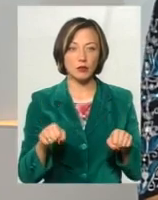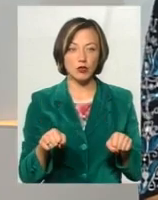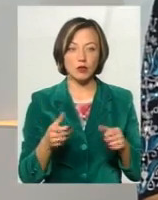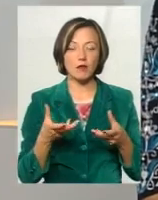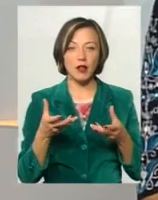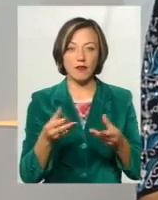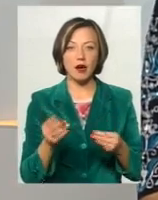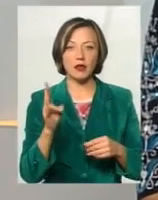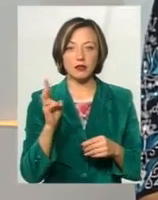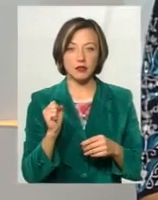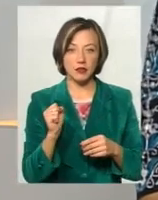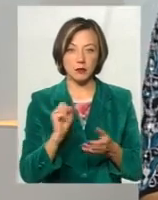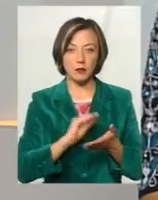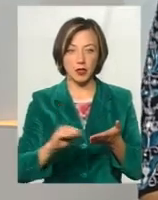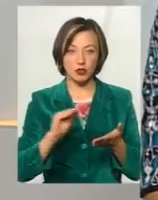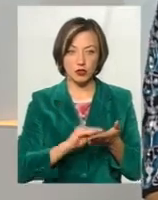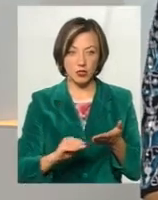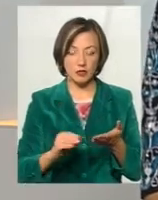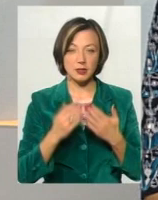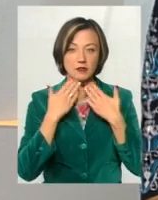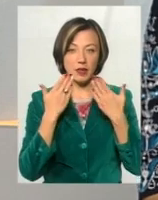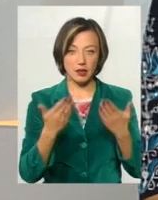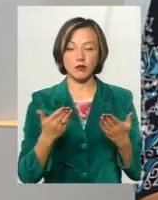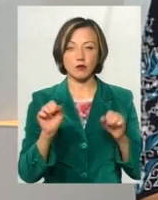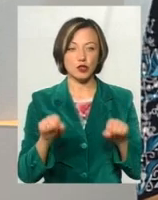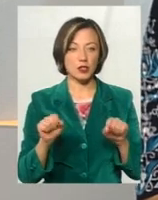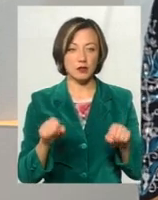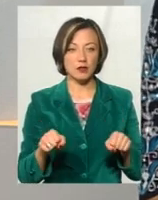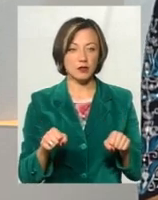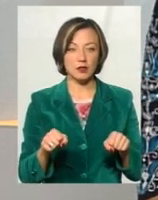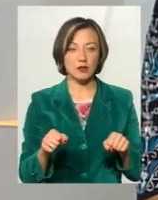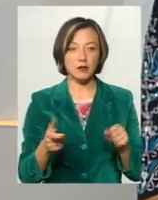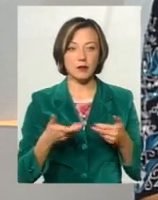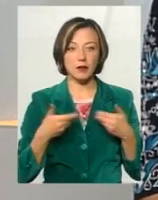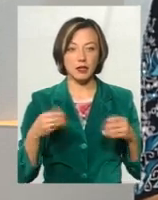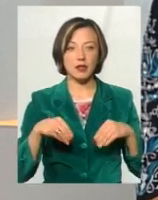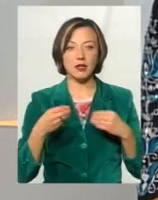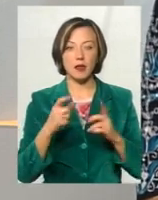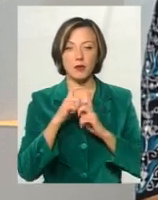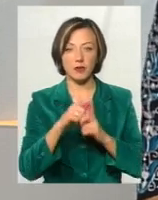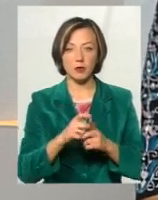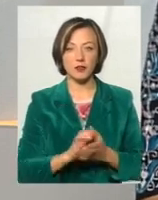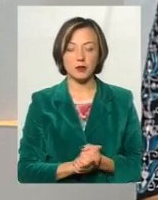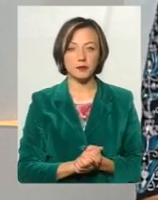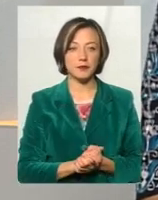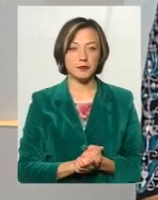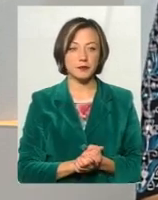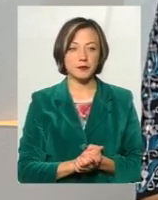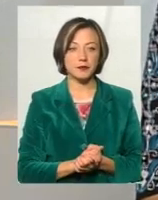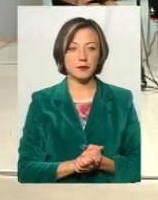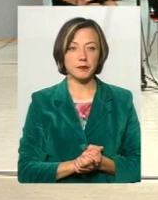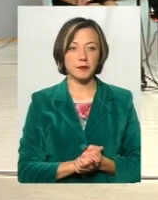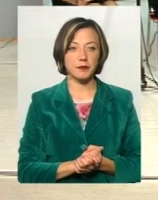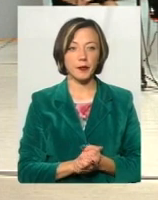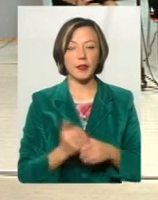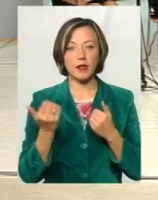впливати, пишучи от такі звернення, можливо, до нас. Ми надаємо відповідь. Дякую. І тепер, пані